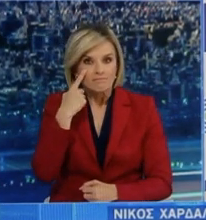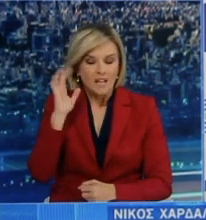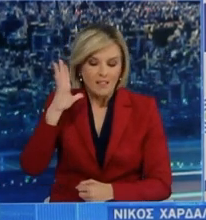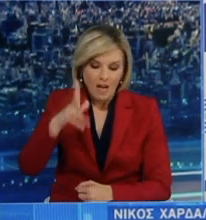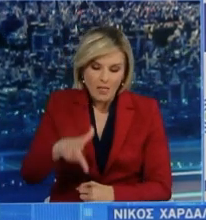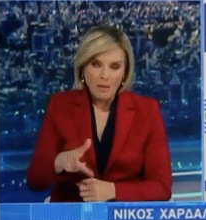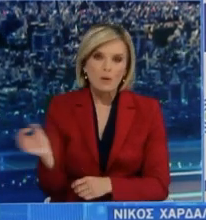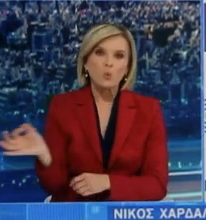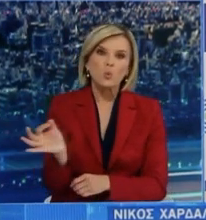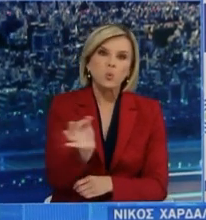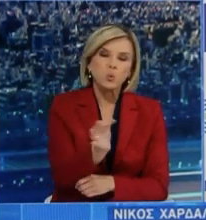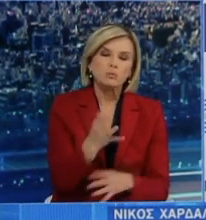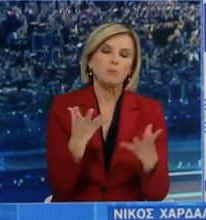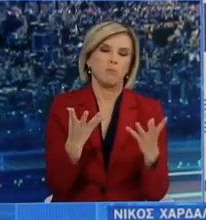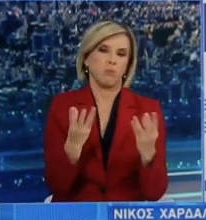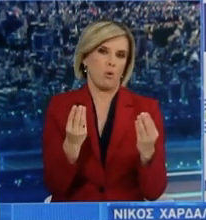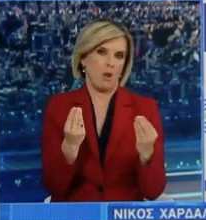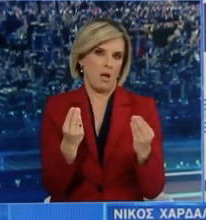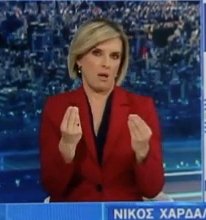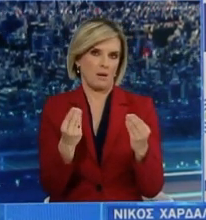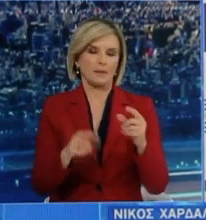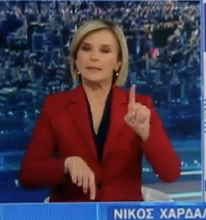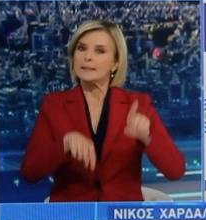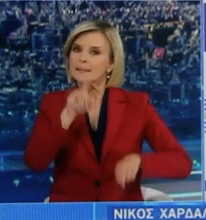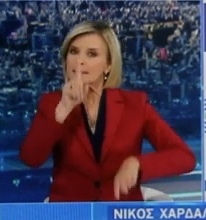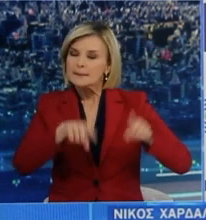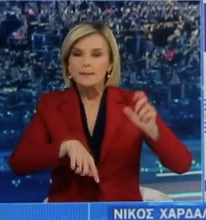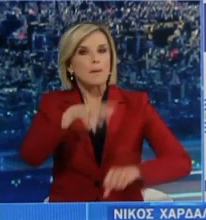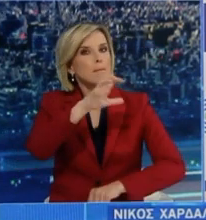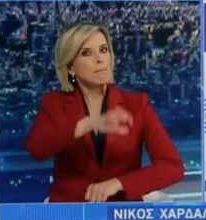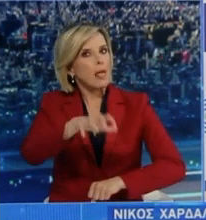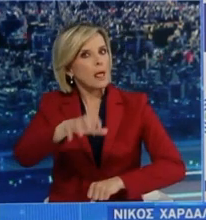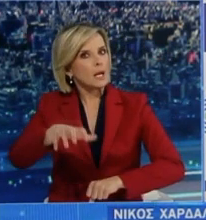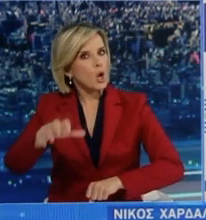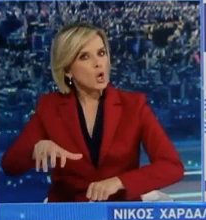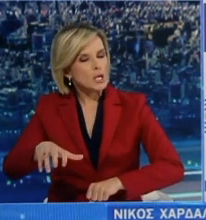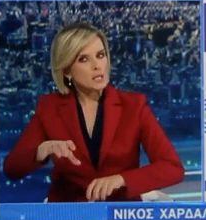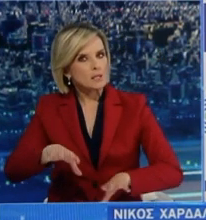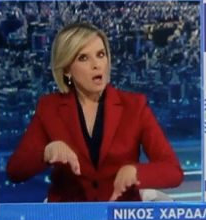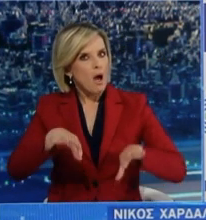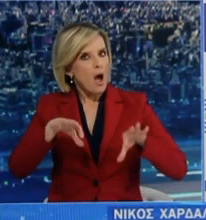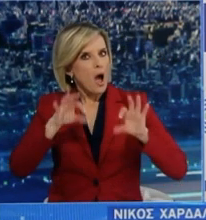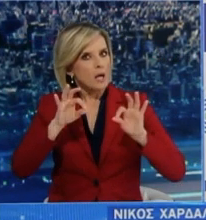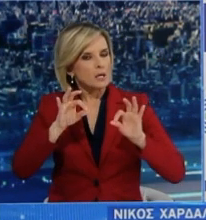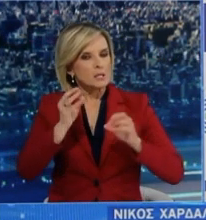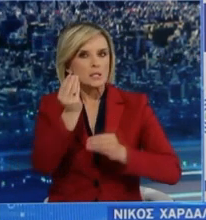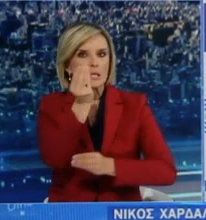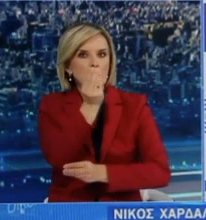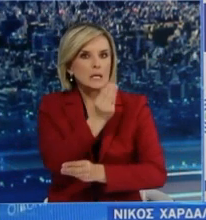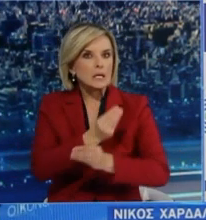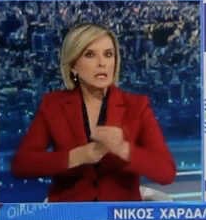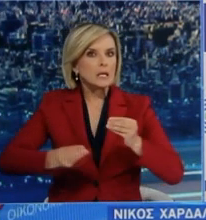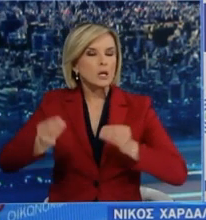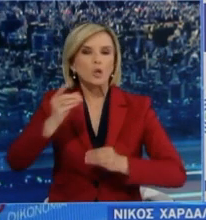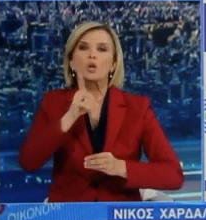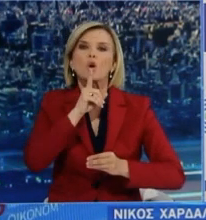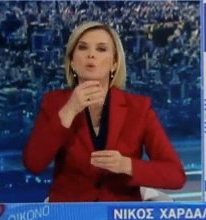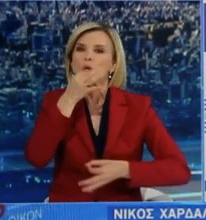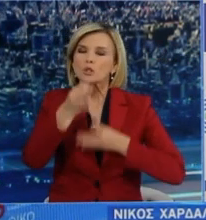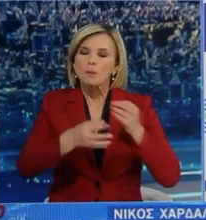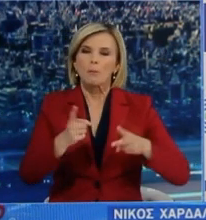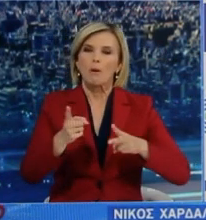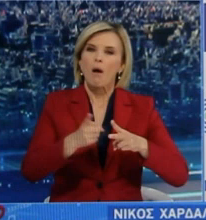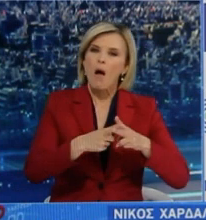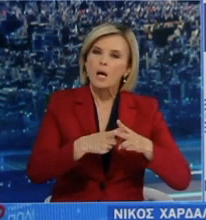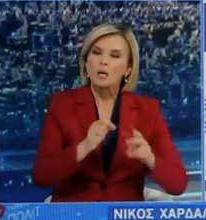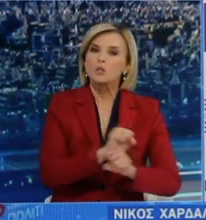τελευταίων ημερών, καθώς η επιδημιολογική εικόνα ορισμένων περιοχών δείχνει σημεία επιδείνωσης, όπως ανέφεραν και οι καθηγητές μας,